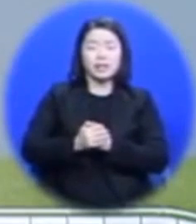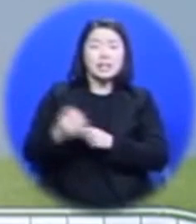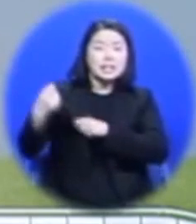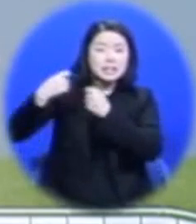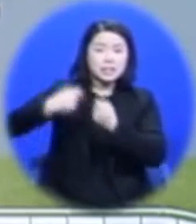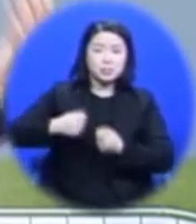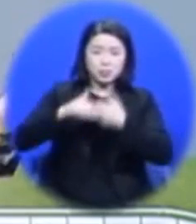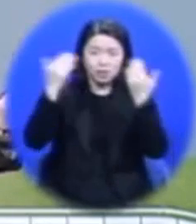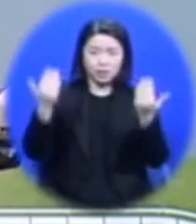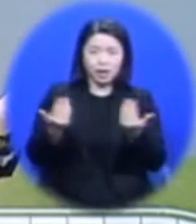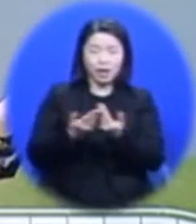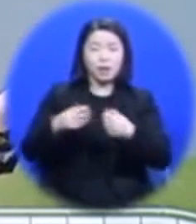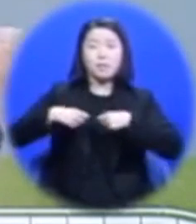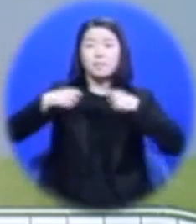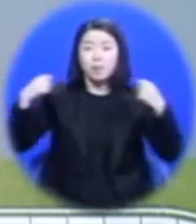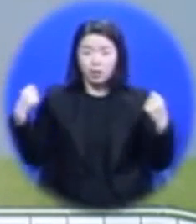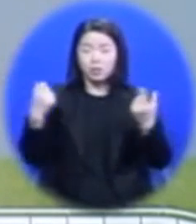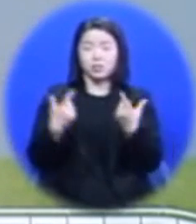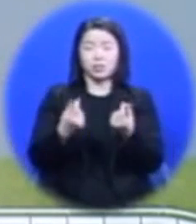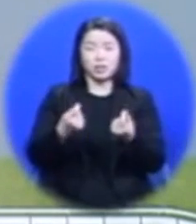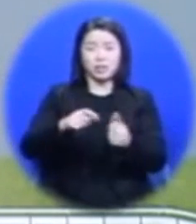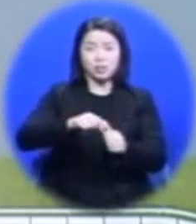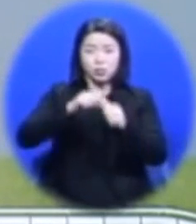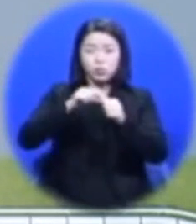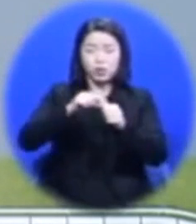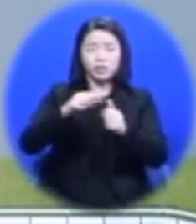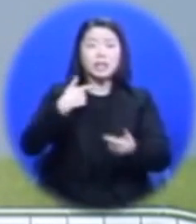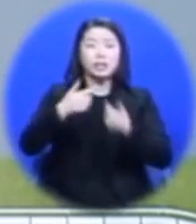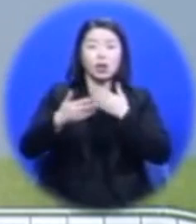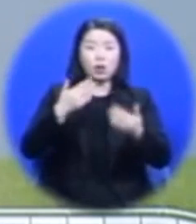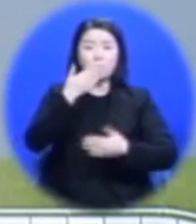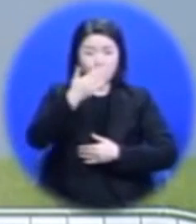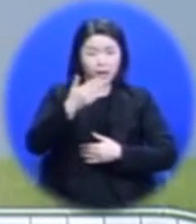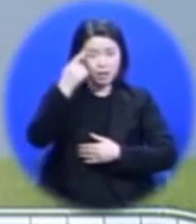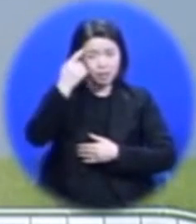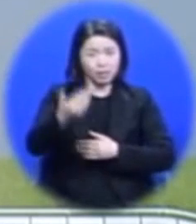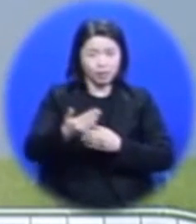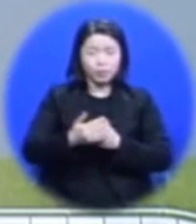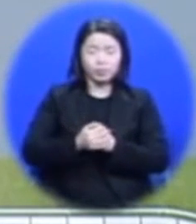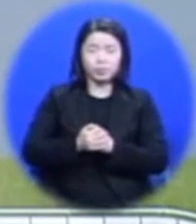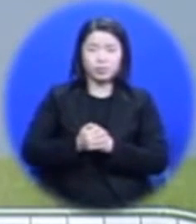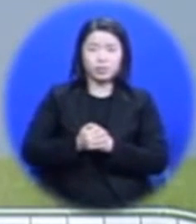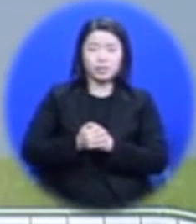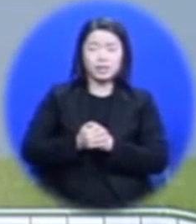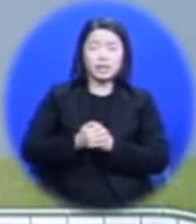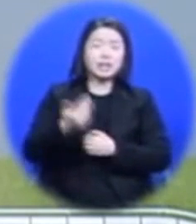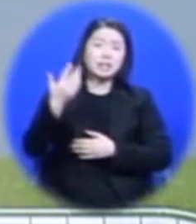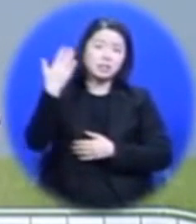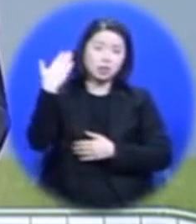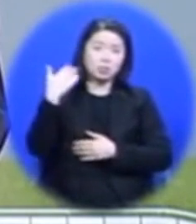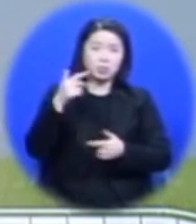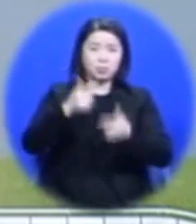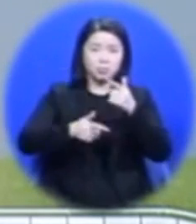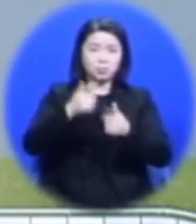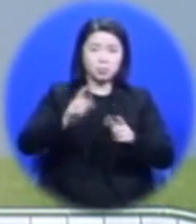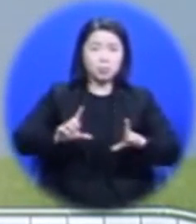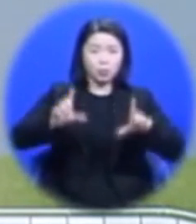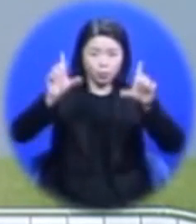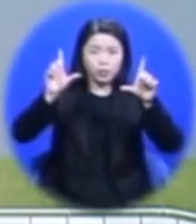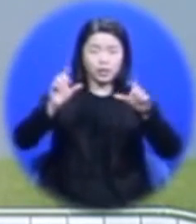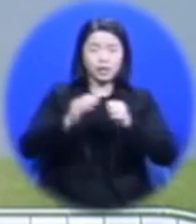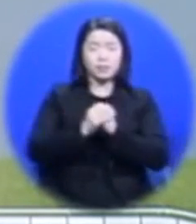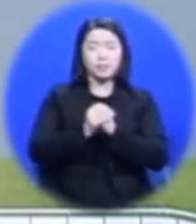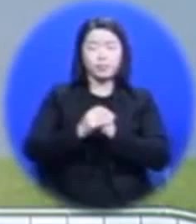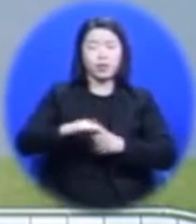짐이 다 벗겨진 것 같은 그런 구원을 경험할 수 있을까요? 지난 목요일에